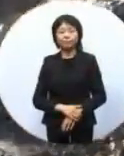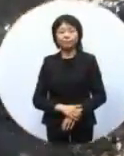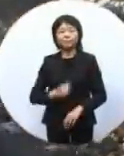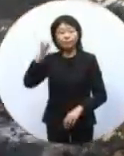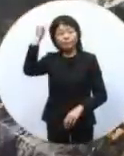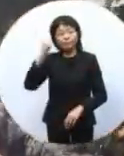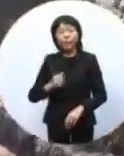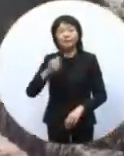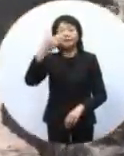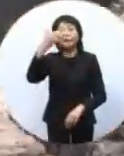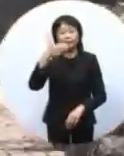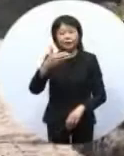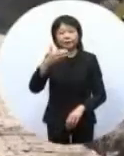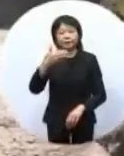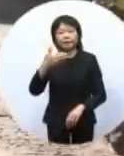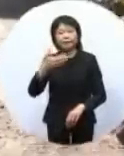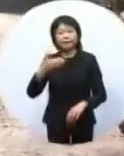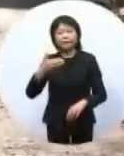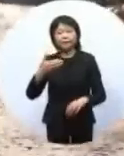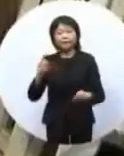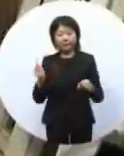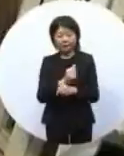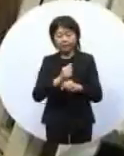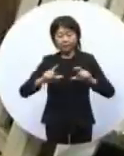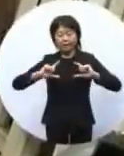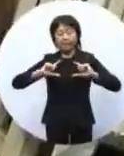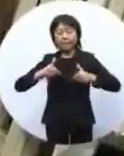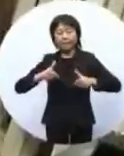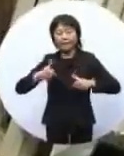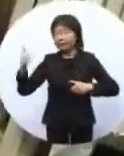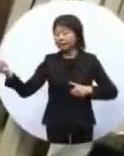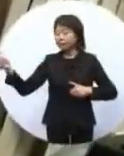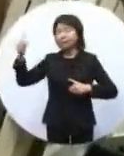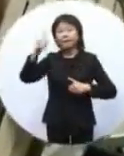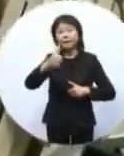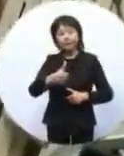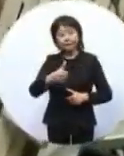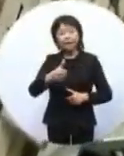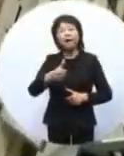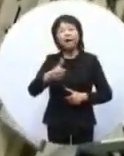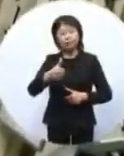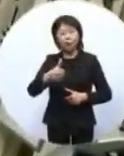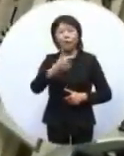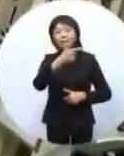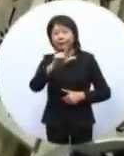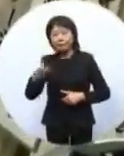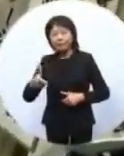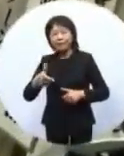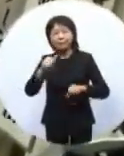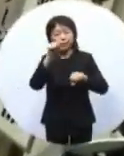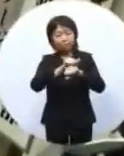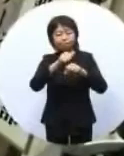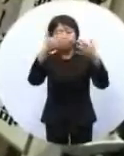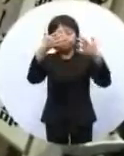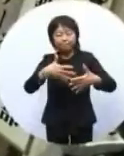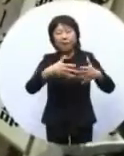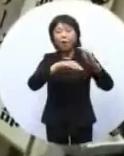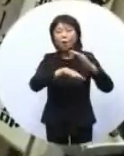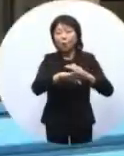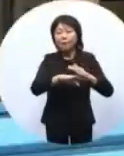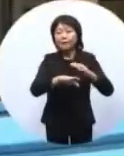朝9時、作業着に着替えた西村さんがやってきたのは、さまざまな資材が保管されている倉